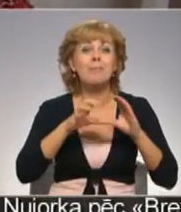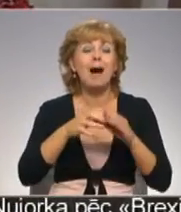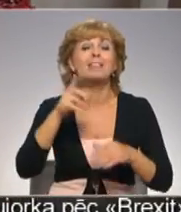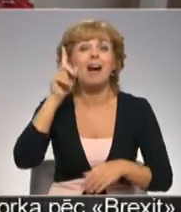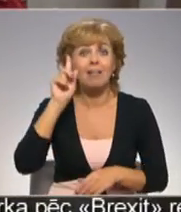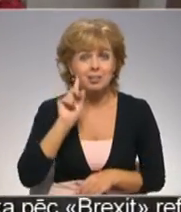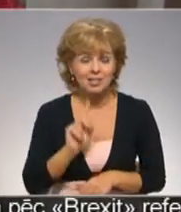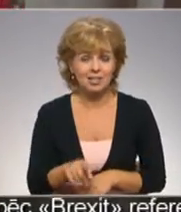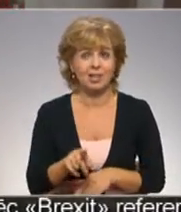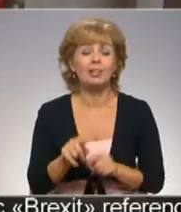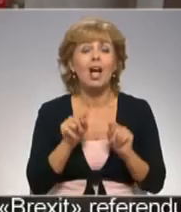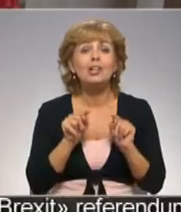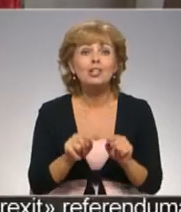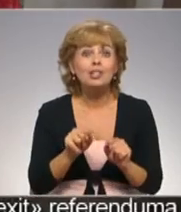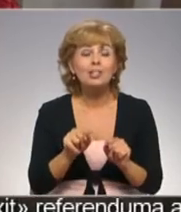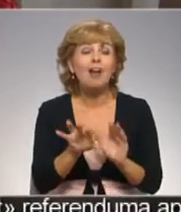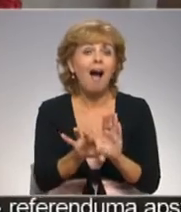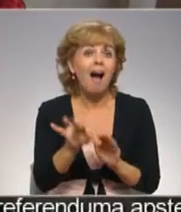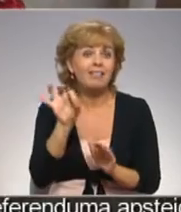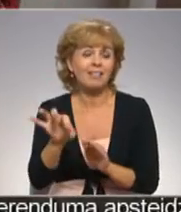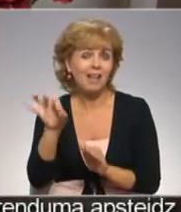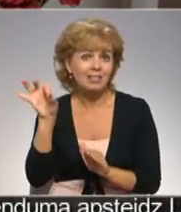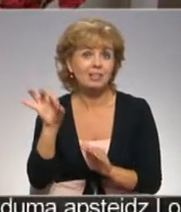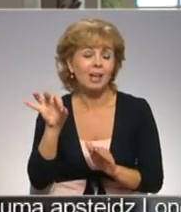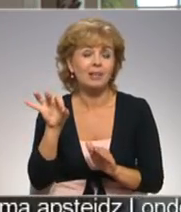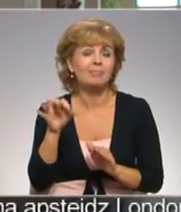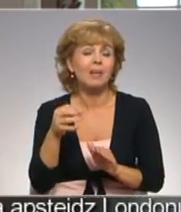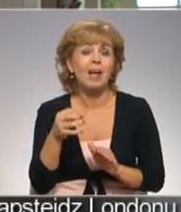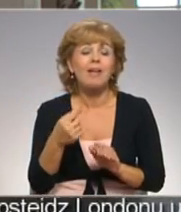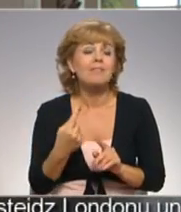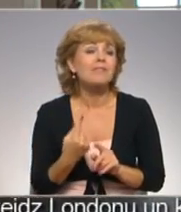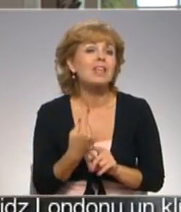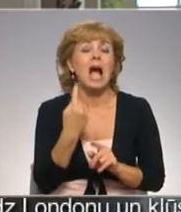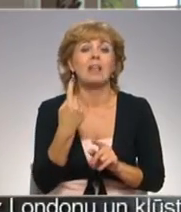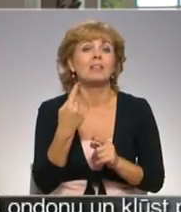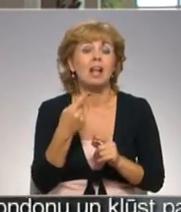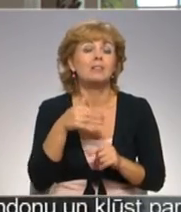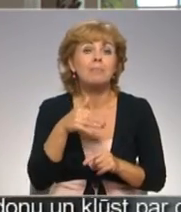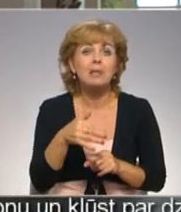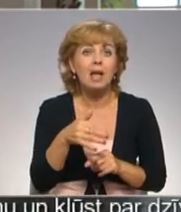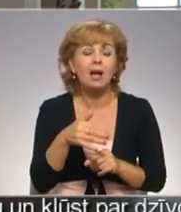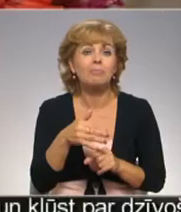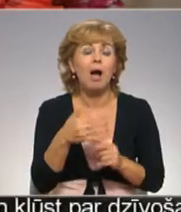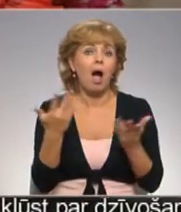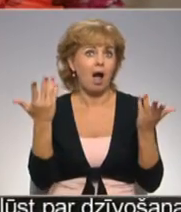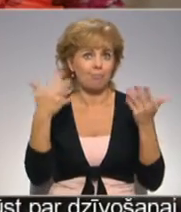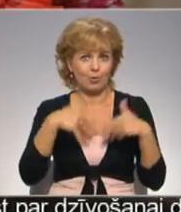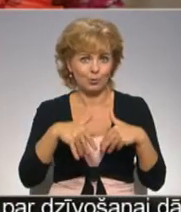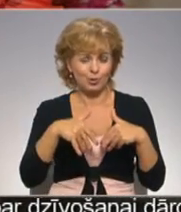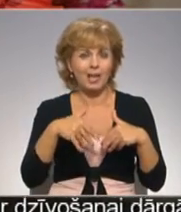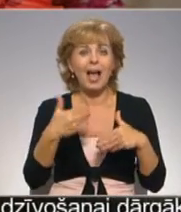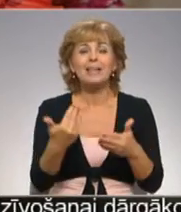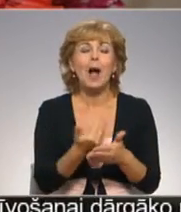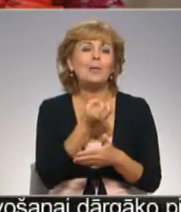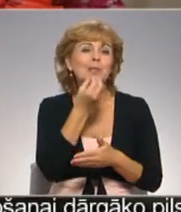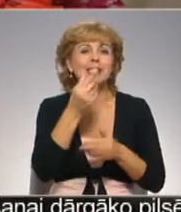Bet šitās, kur es atlasīju, vienreiz, es nezinu, pieeju klāt, apmulst pilnīgi. Jauna